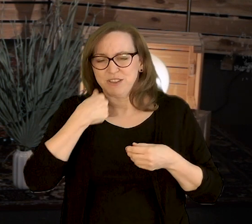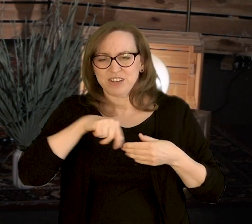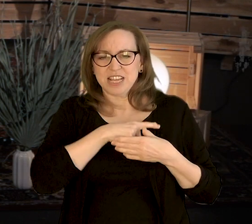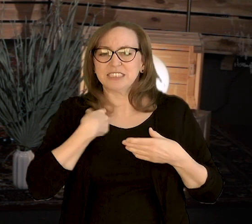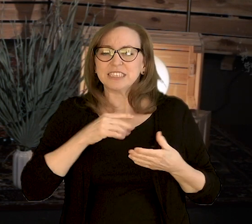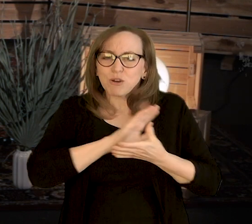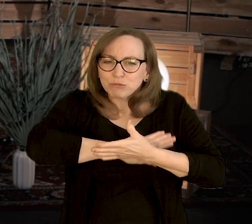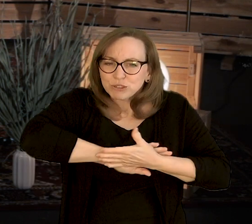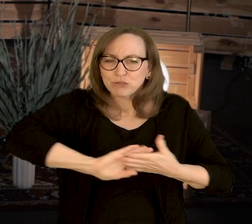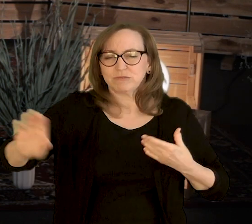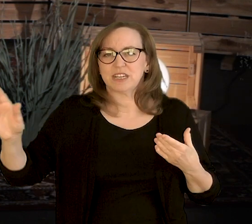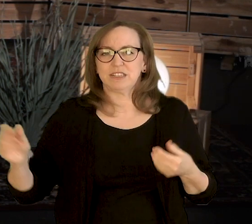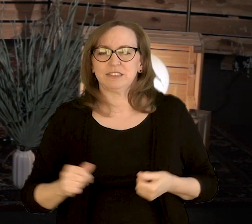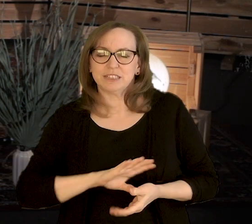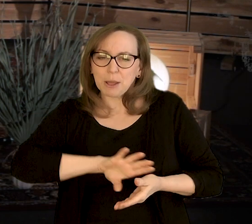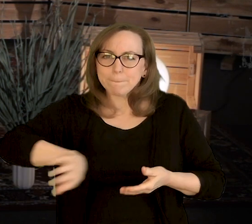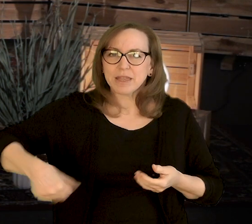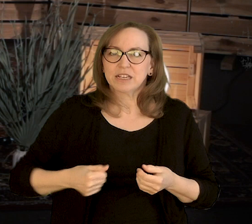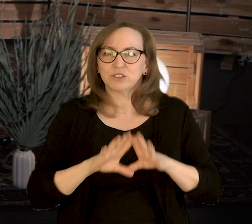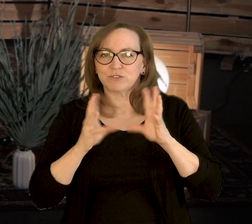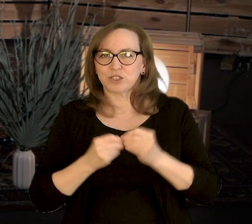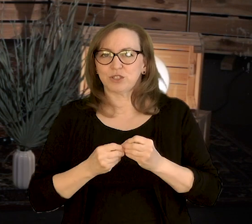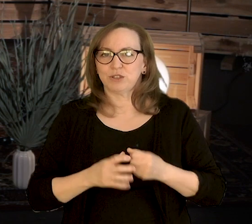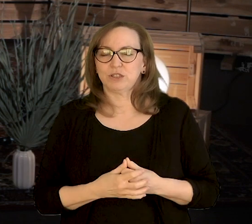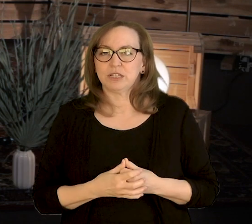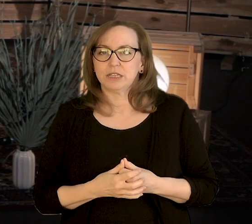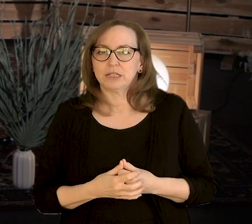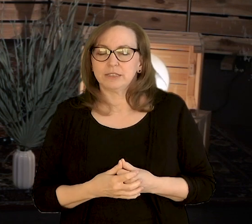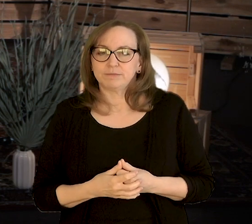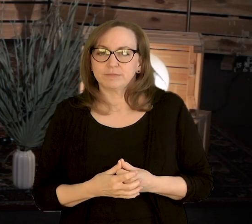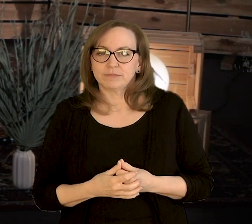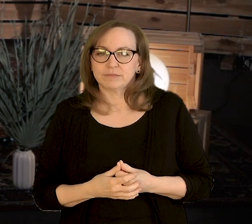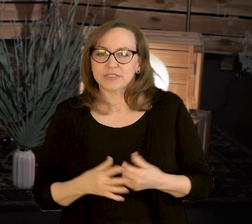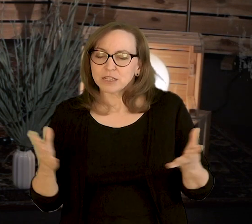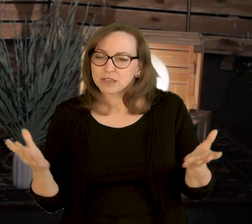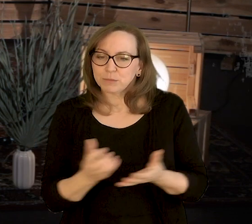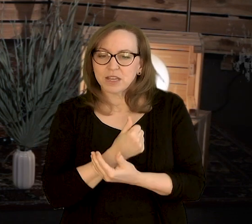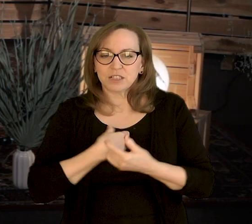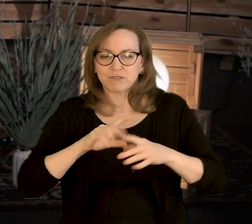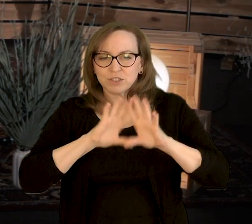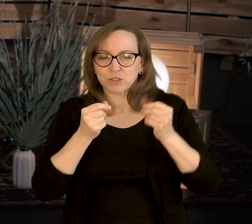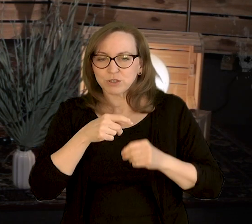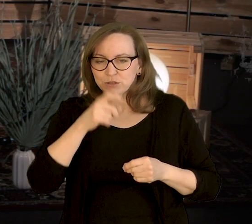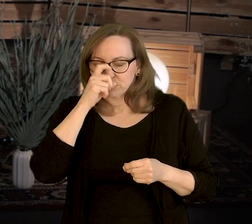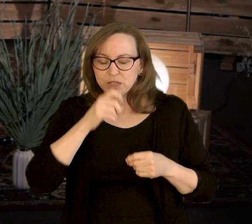I Jezus umarł na krzyżu po to właśnie, aby ten grzech nie miał już mocy nad nami, aby